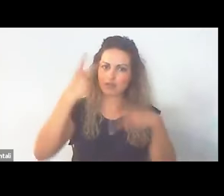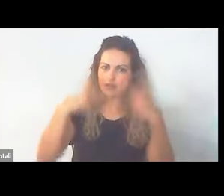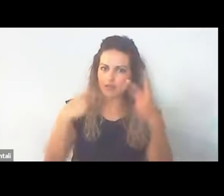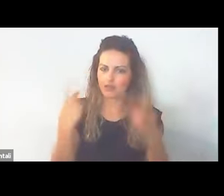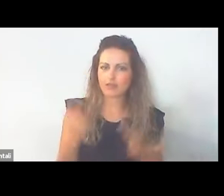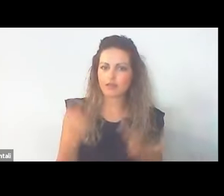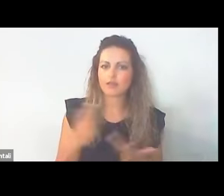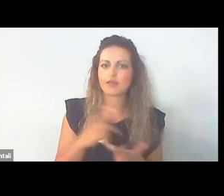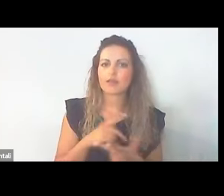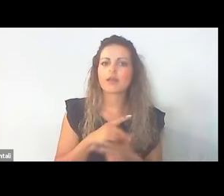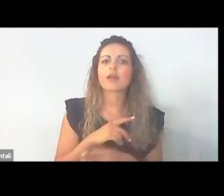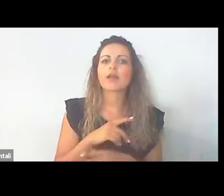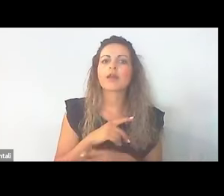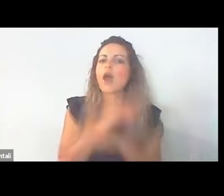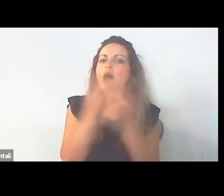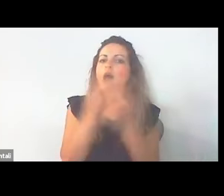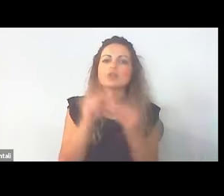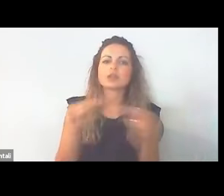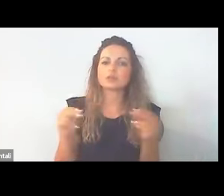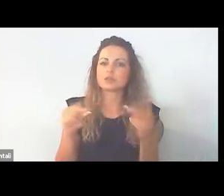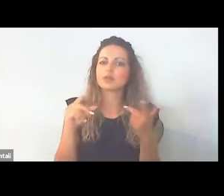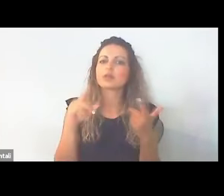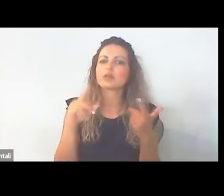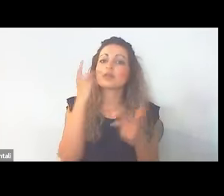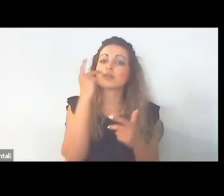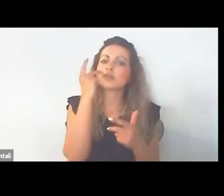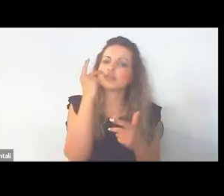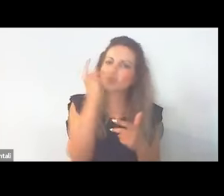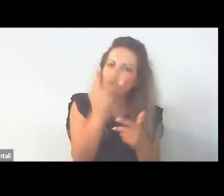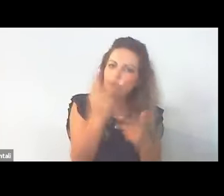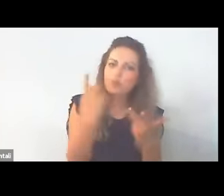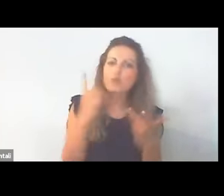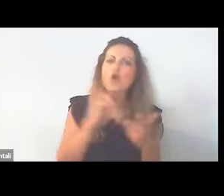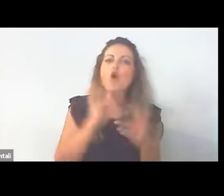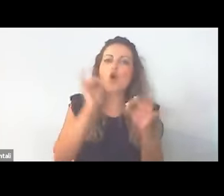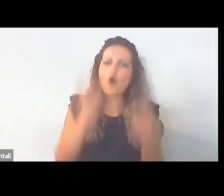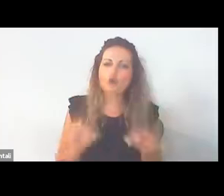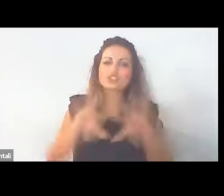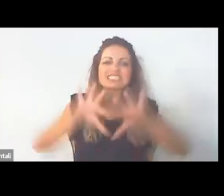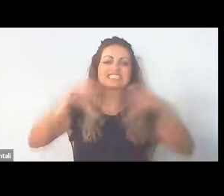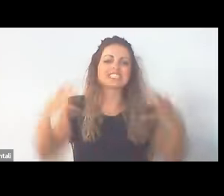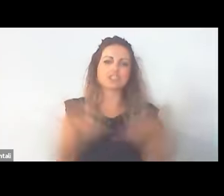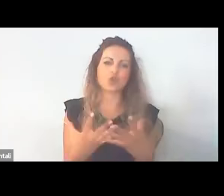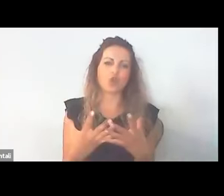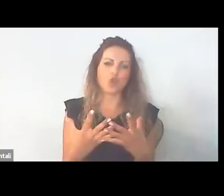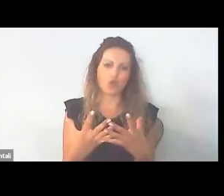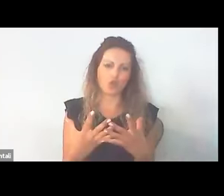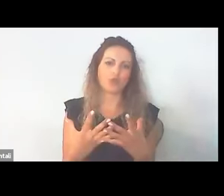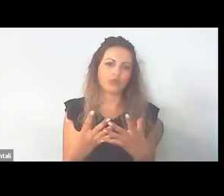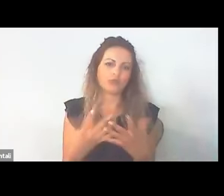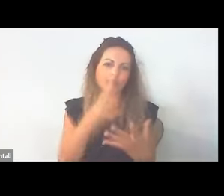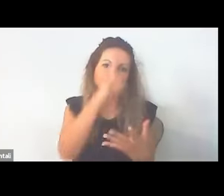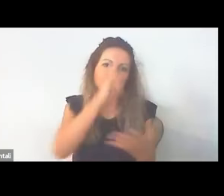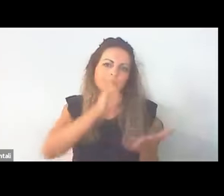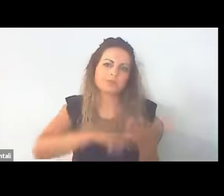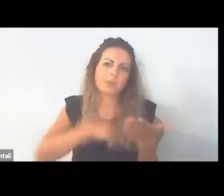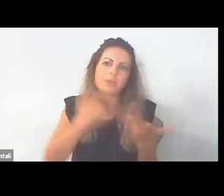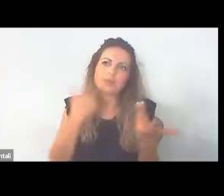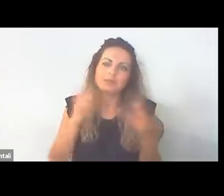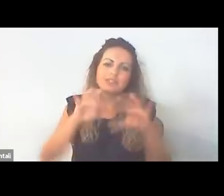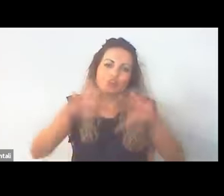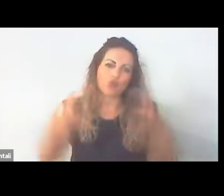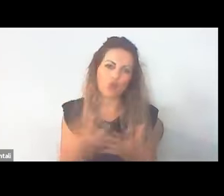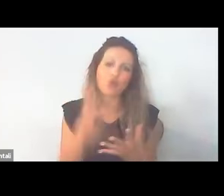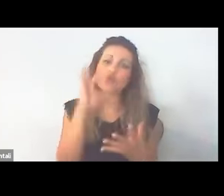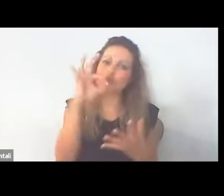δεν τον βλέπουμε κατακαιρματισμένα, αλλά αντίθετα οφείλει να είναι συνολικώς, ώστε να μπορεί να έχει και αποτέλεσμα. Με αυτή